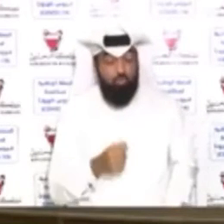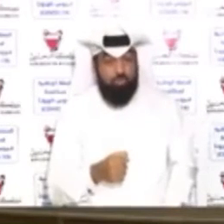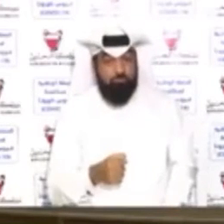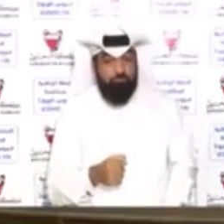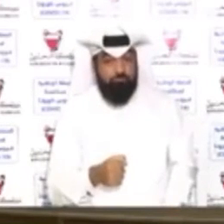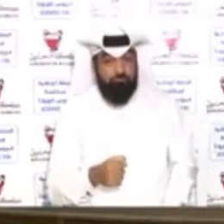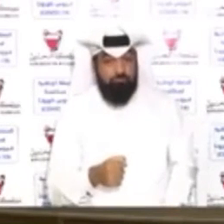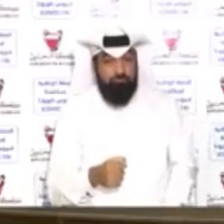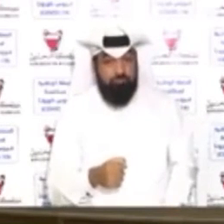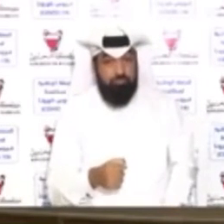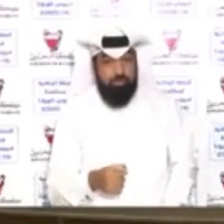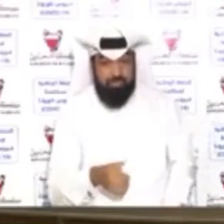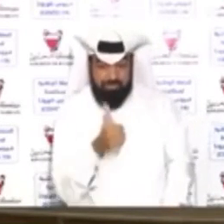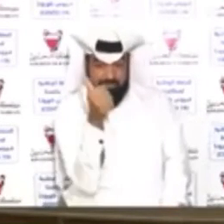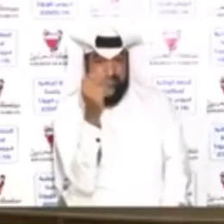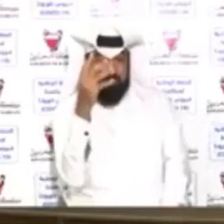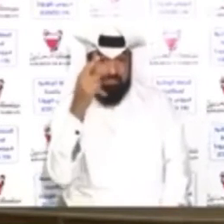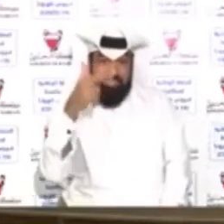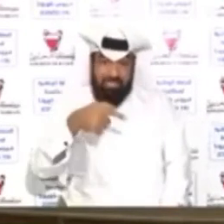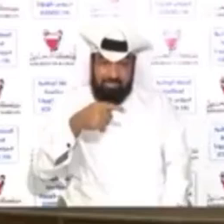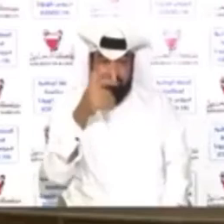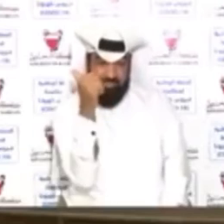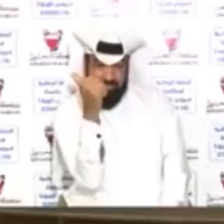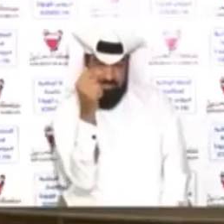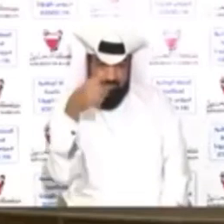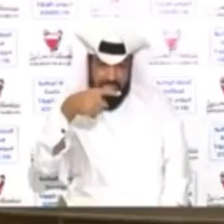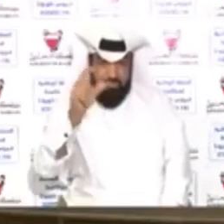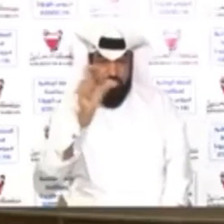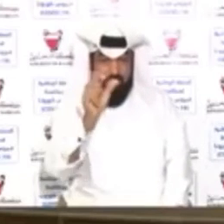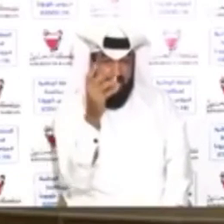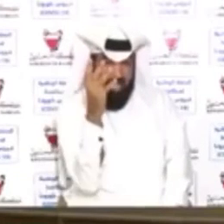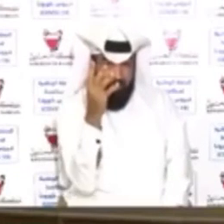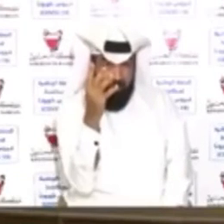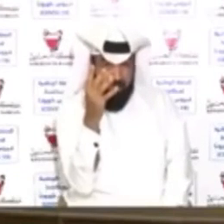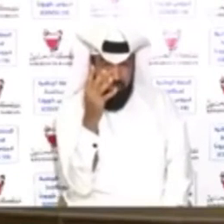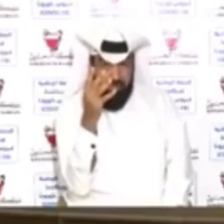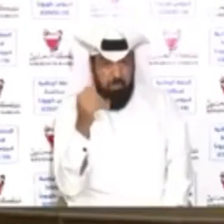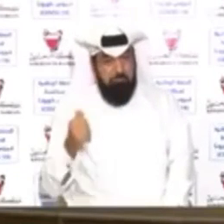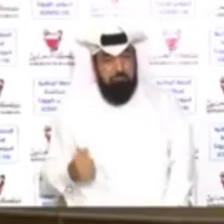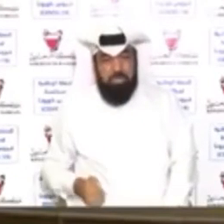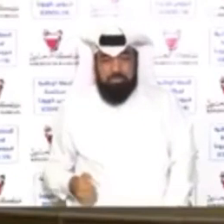في من 16 أبريل خلينا نقول 28 إلى أن توصل حالة اليومية